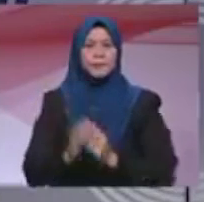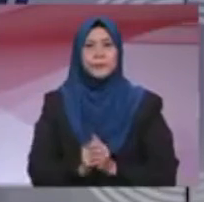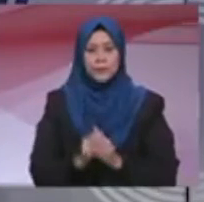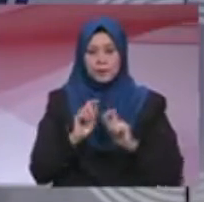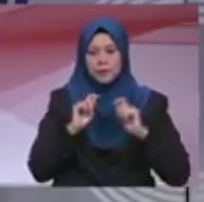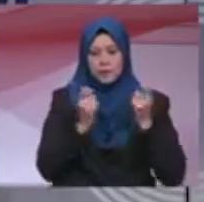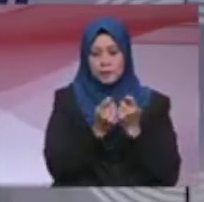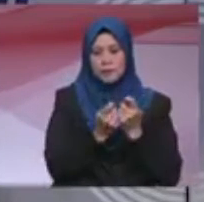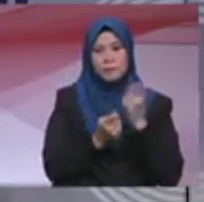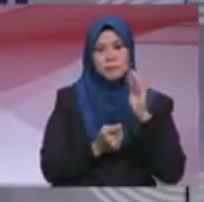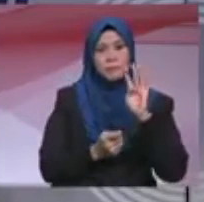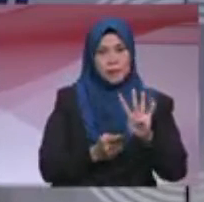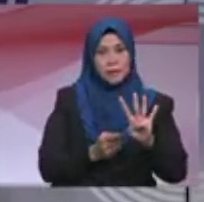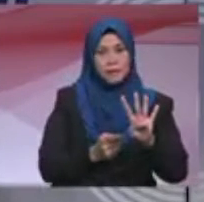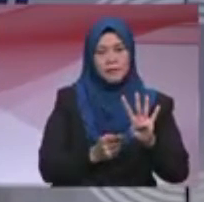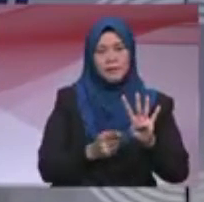4